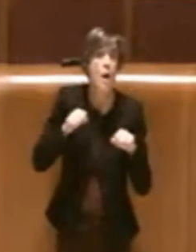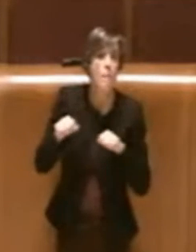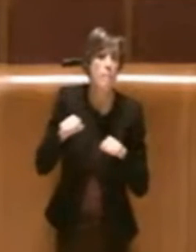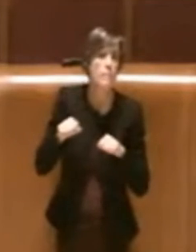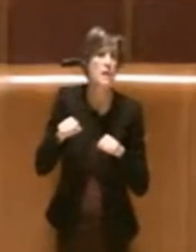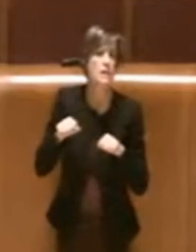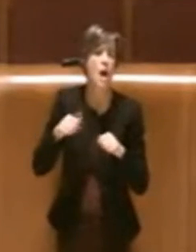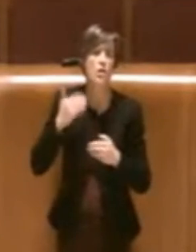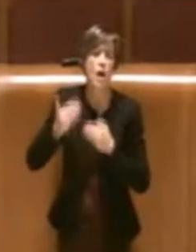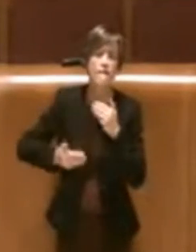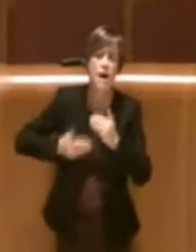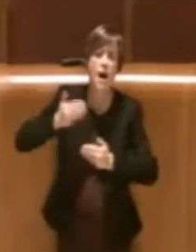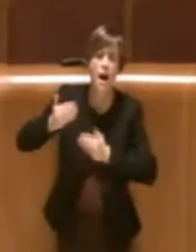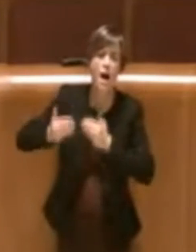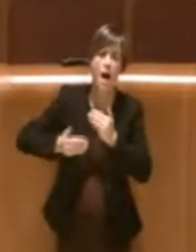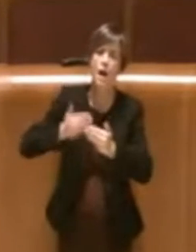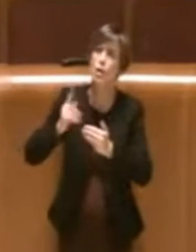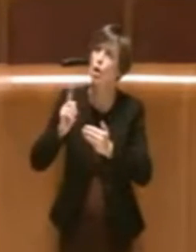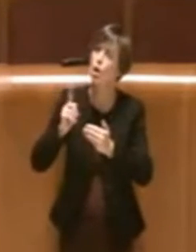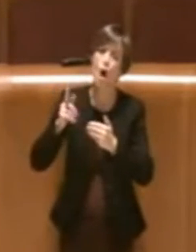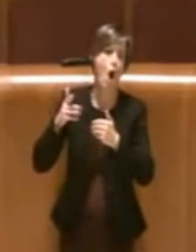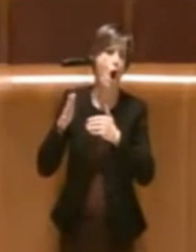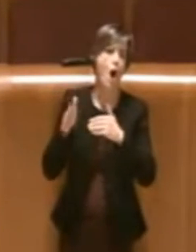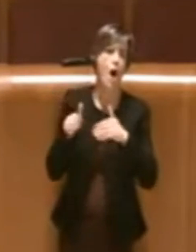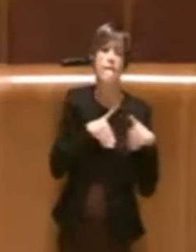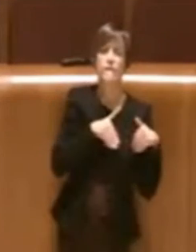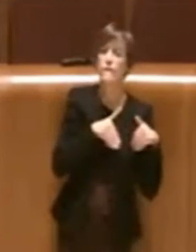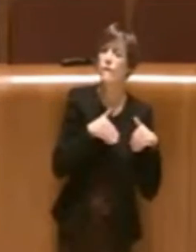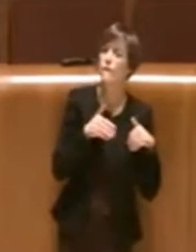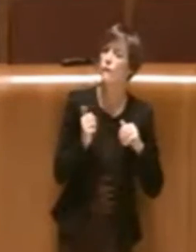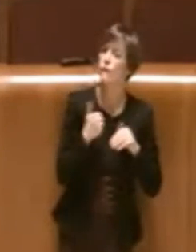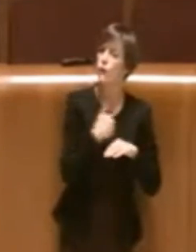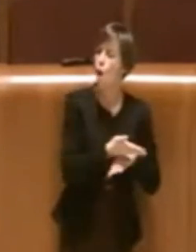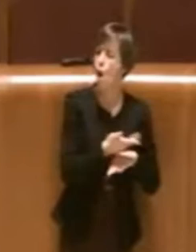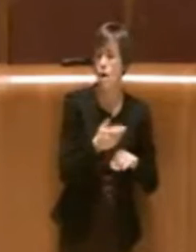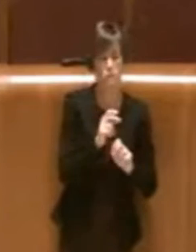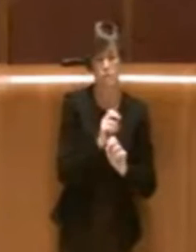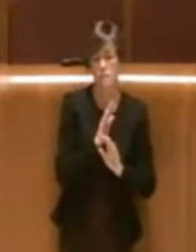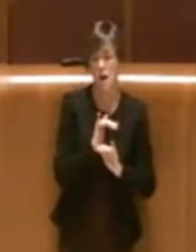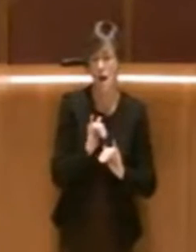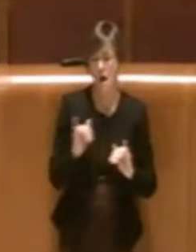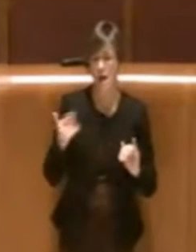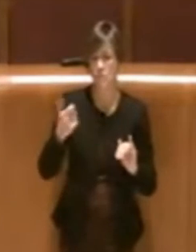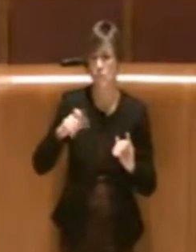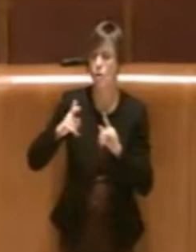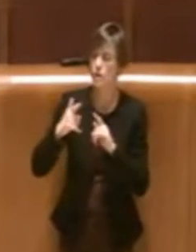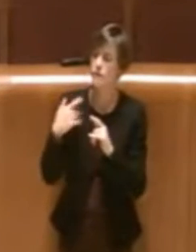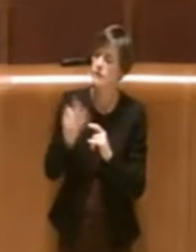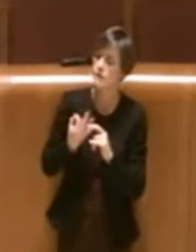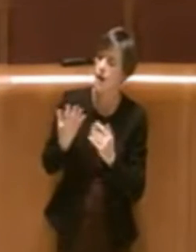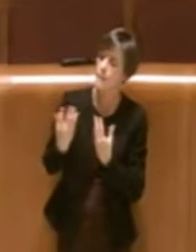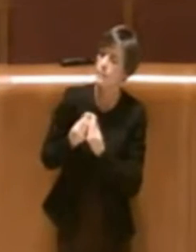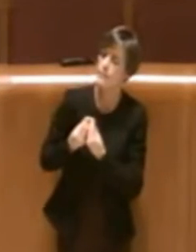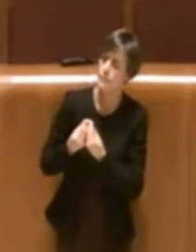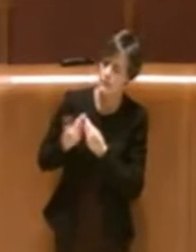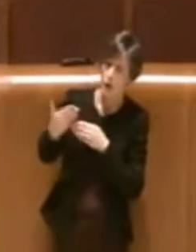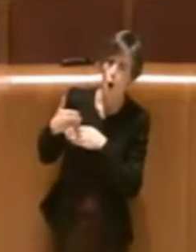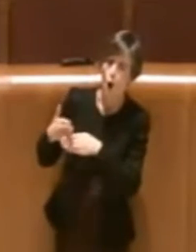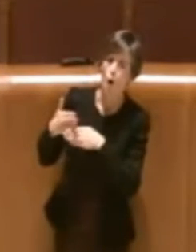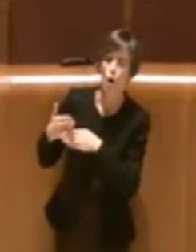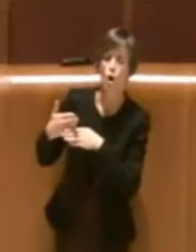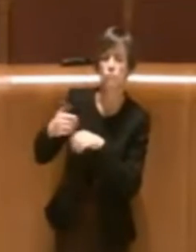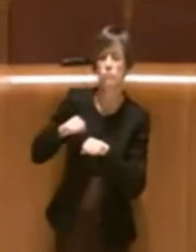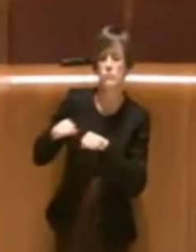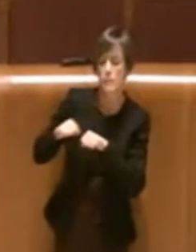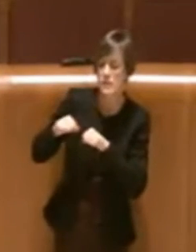questo processo che si comporrà di una parte di un concorso di progettazione. L'amministrazione valuterà quali tra